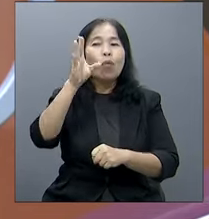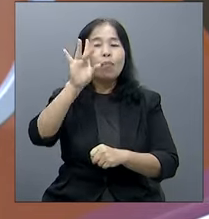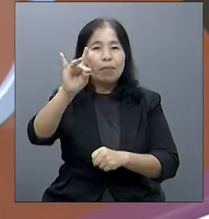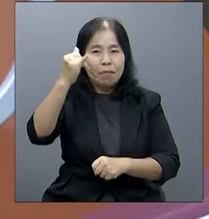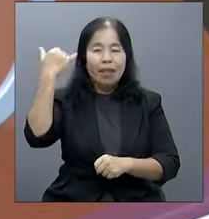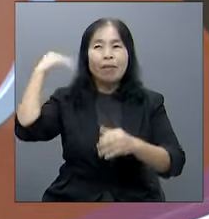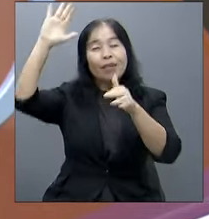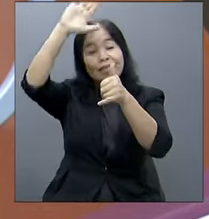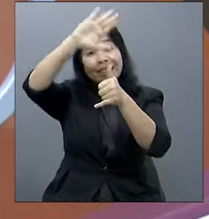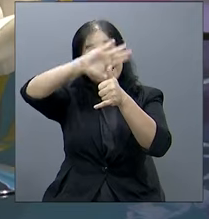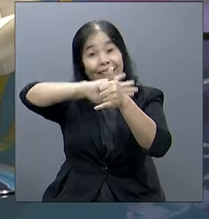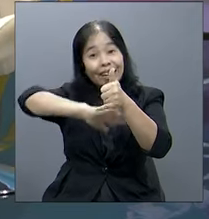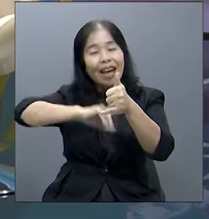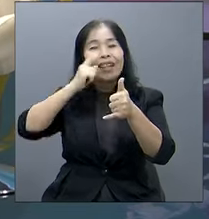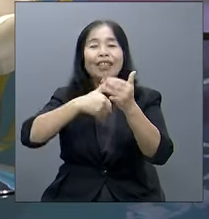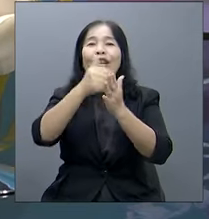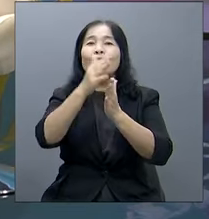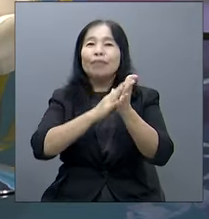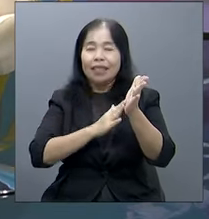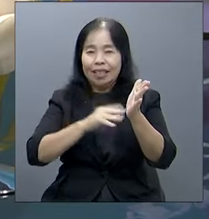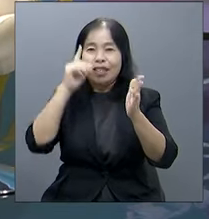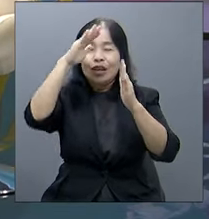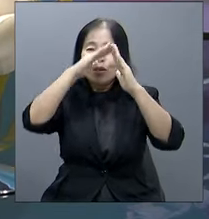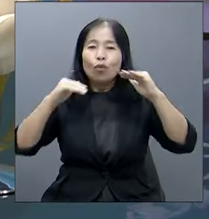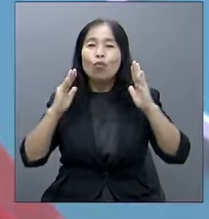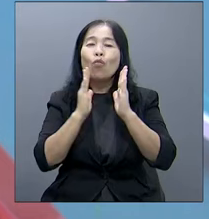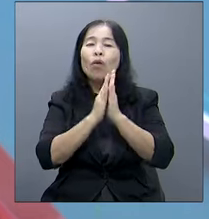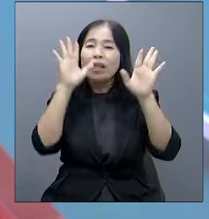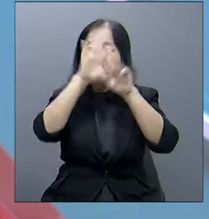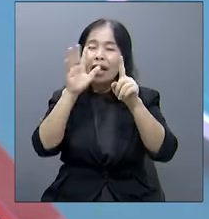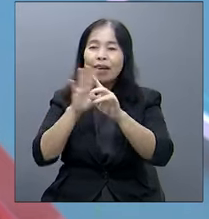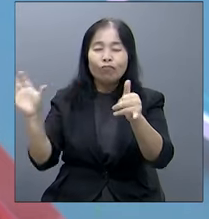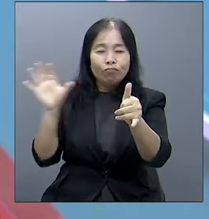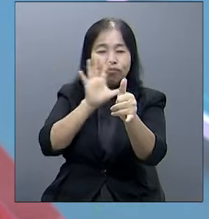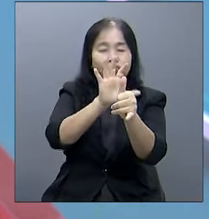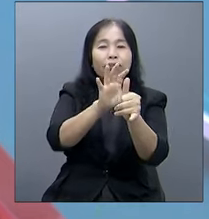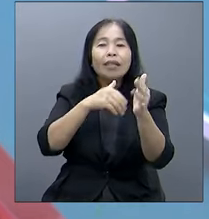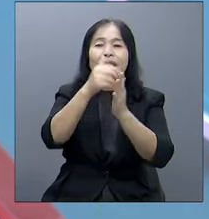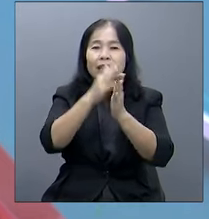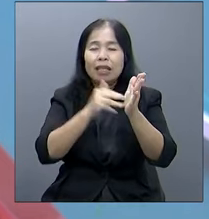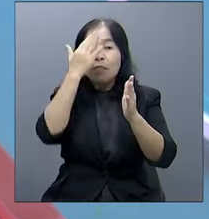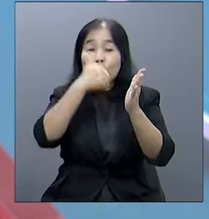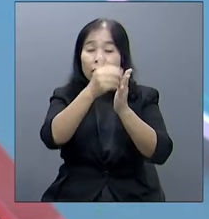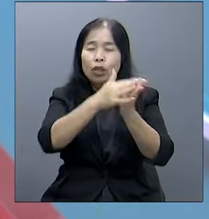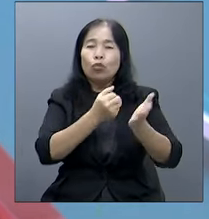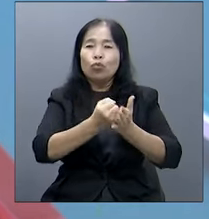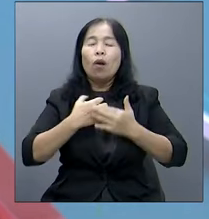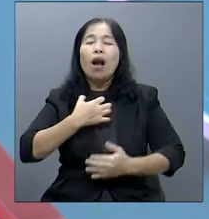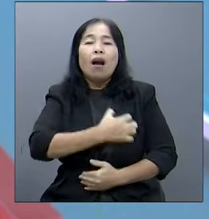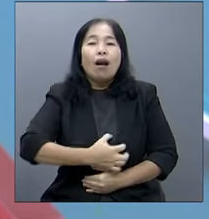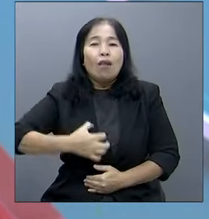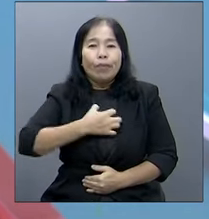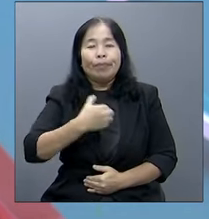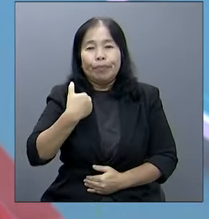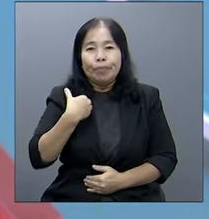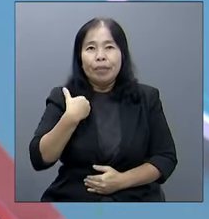บอพิธโทนเริมแล้ เริ่มเลยกมมีสี สี็นตัวกำหนดอารมณได้ใช่ใช่แล้วแบบอย่าง คืเราตัดสนใ